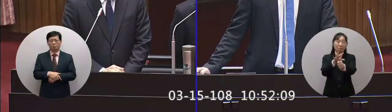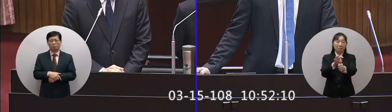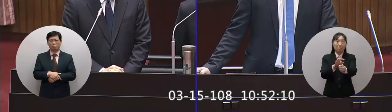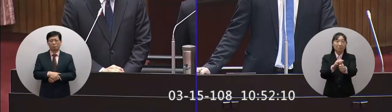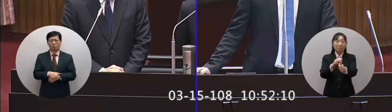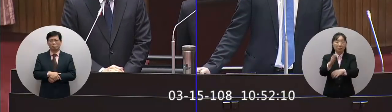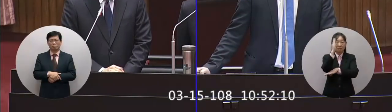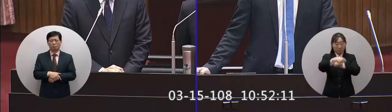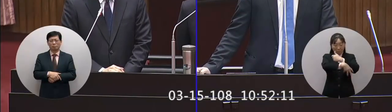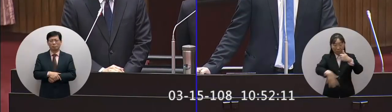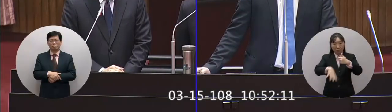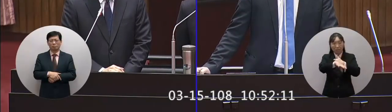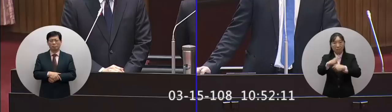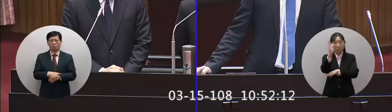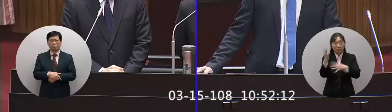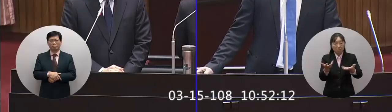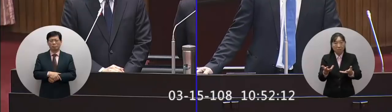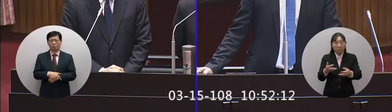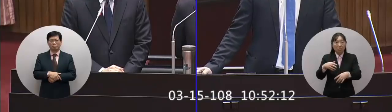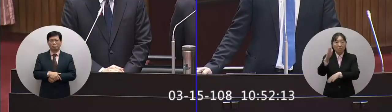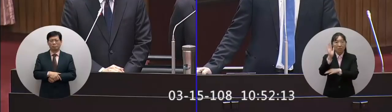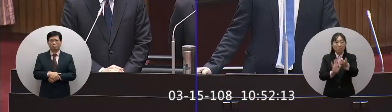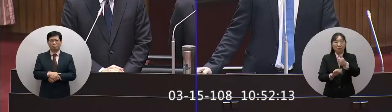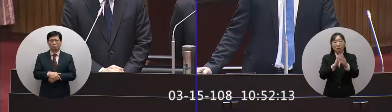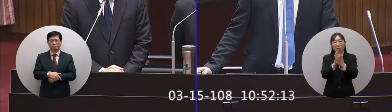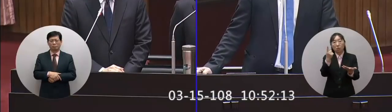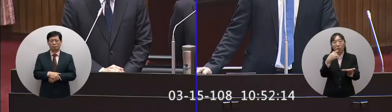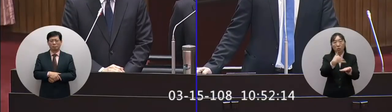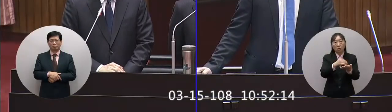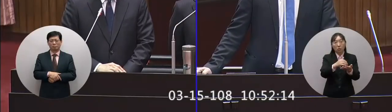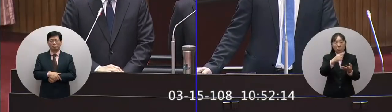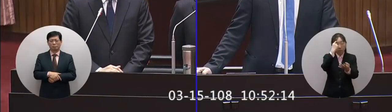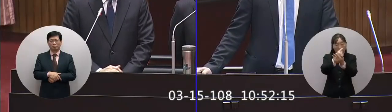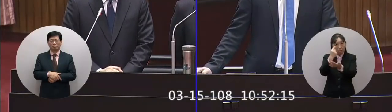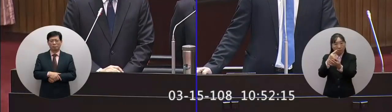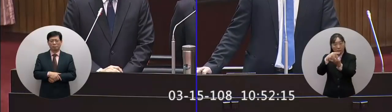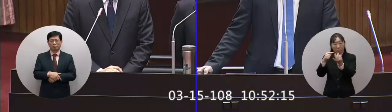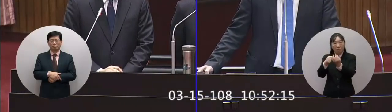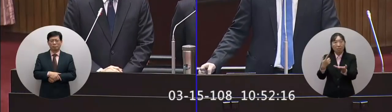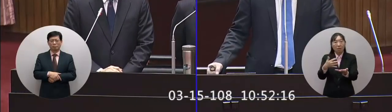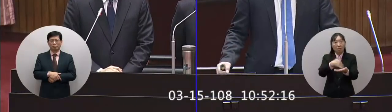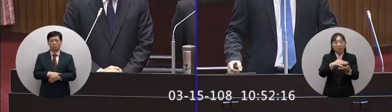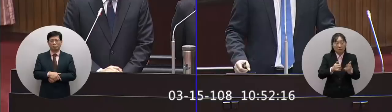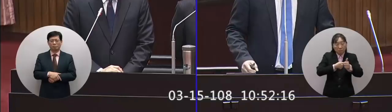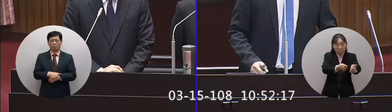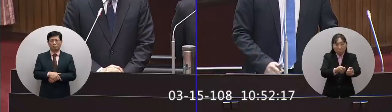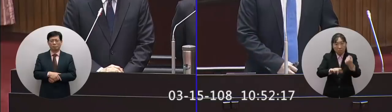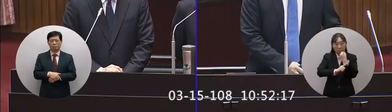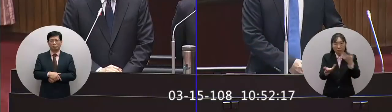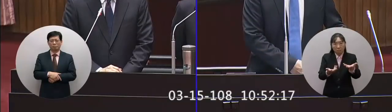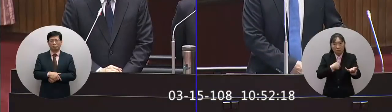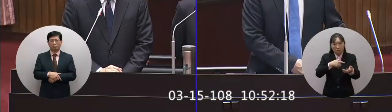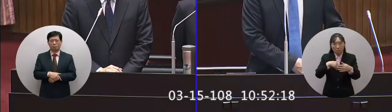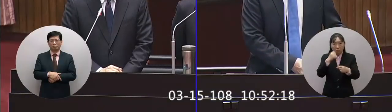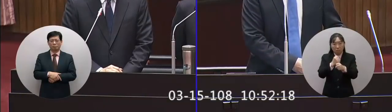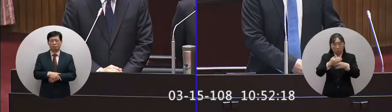所有的部会、所有的政委以日为单位，追踪每一个改革法案的进度。我看了这个